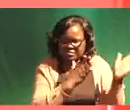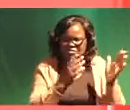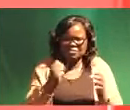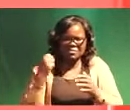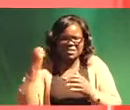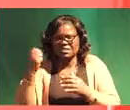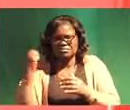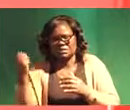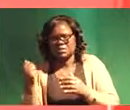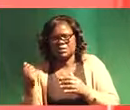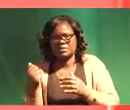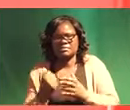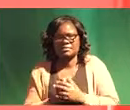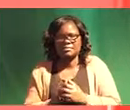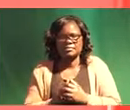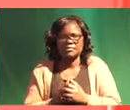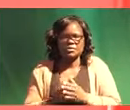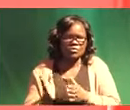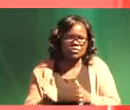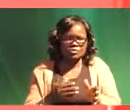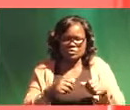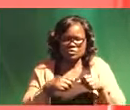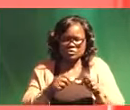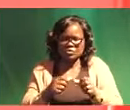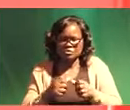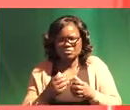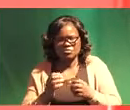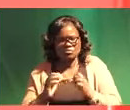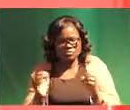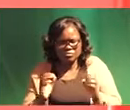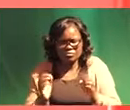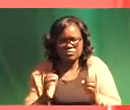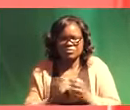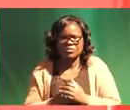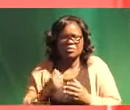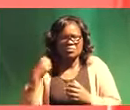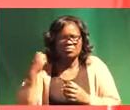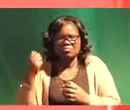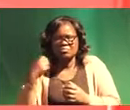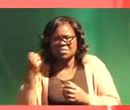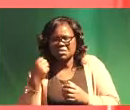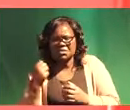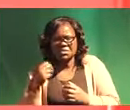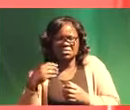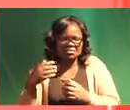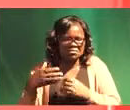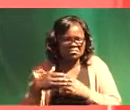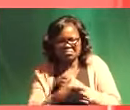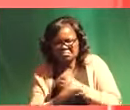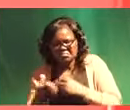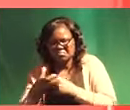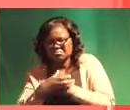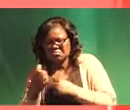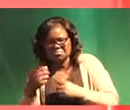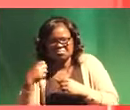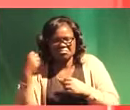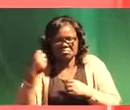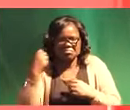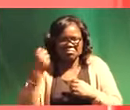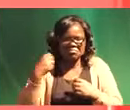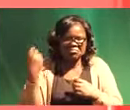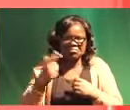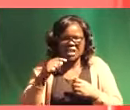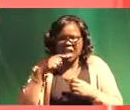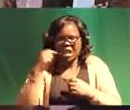potea? Mnataka tuendelee na kamari? Siasa ya ukora, siasa ya kupiga Igembe